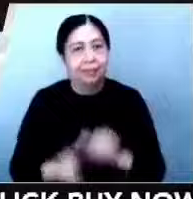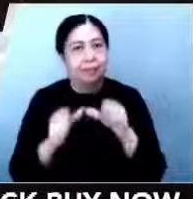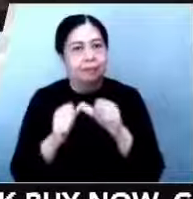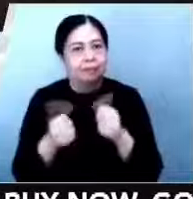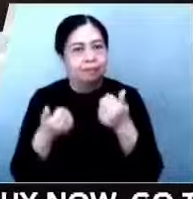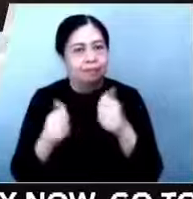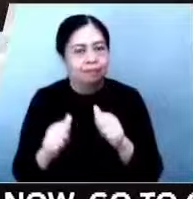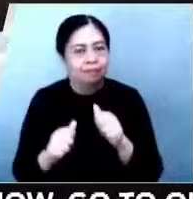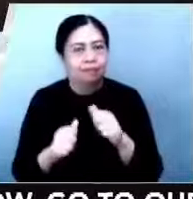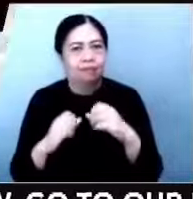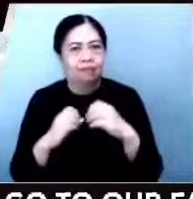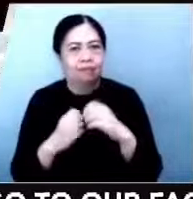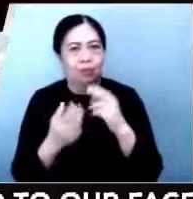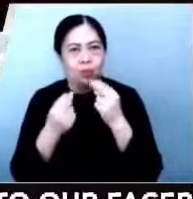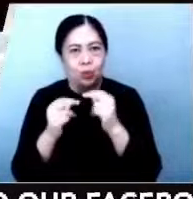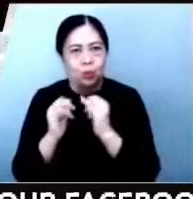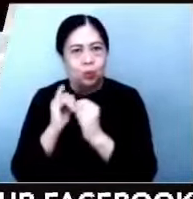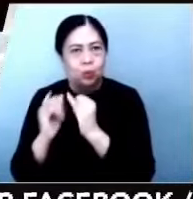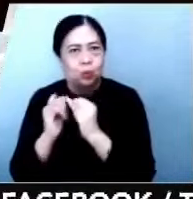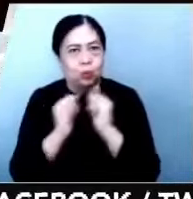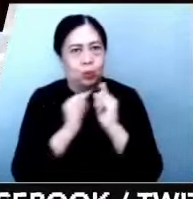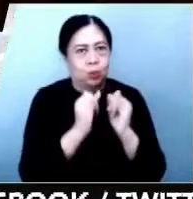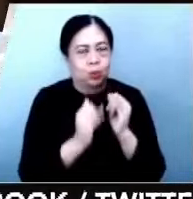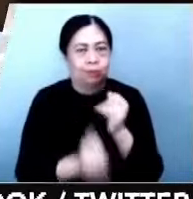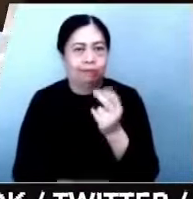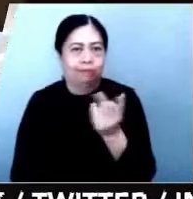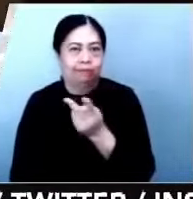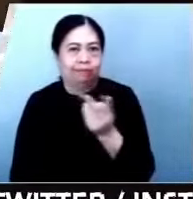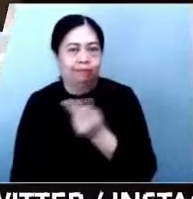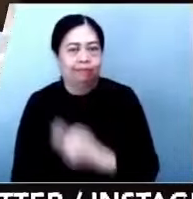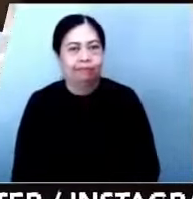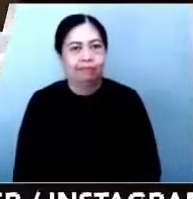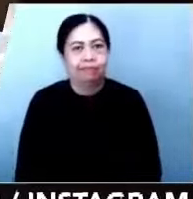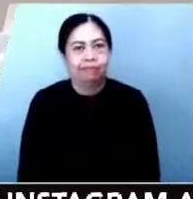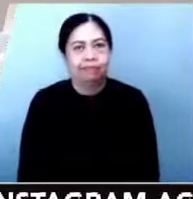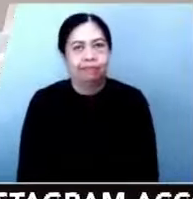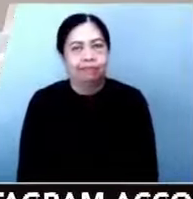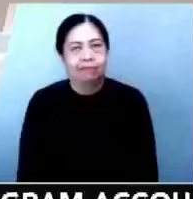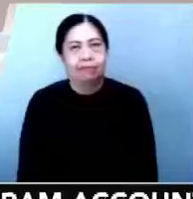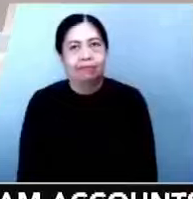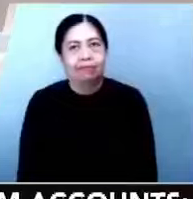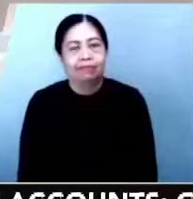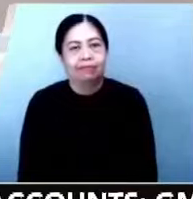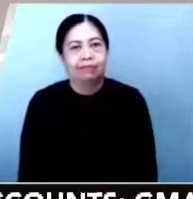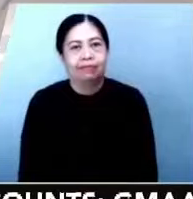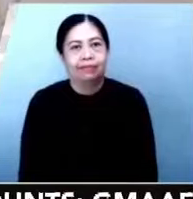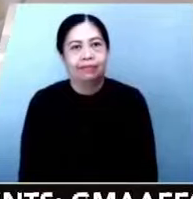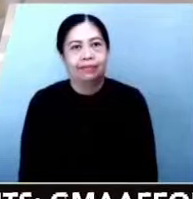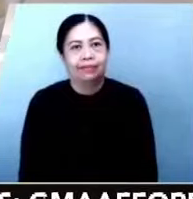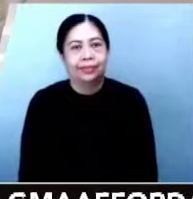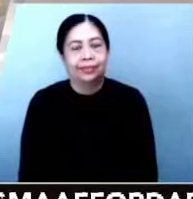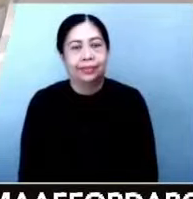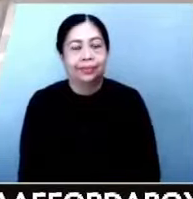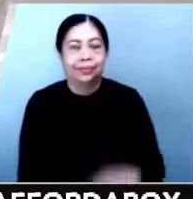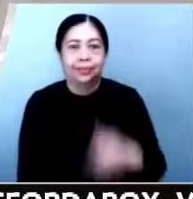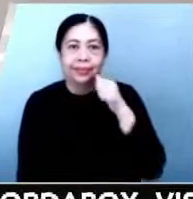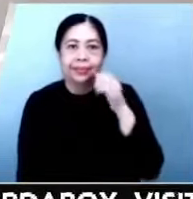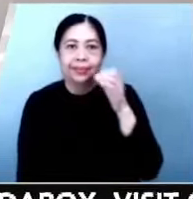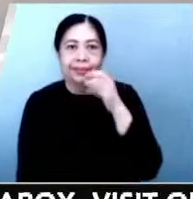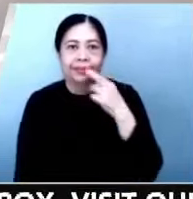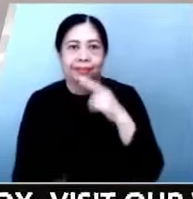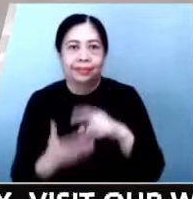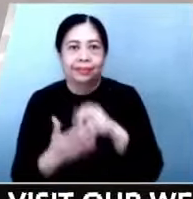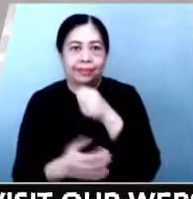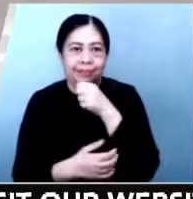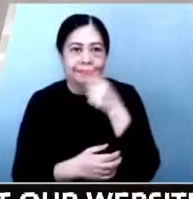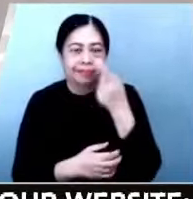GMA Integrated News na kunan ng pahayag sina Bea at Dominic. Aubrey Carampel, nagbabalita para sa